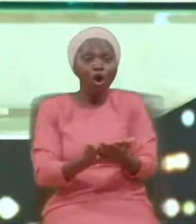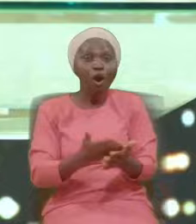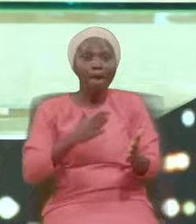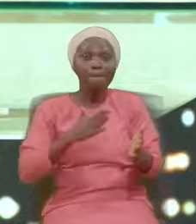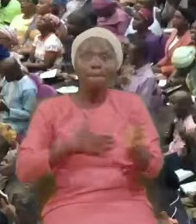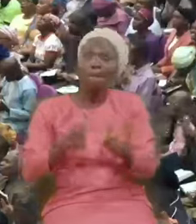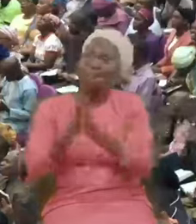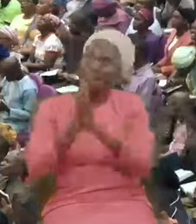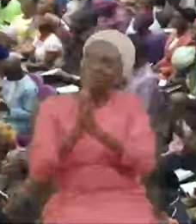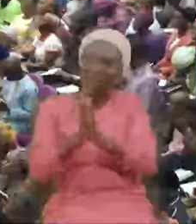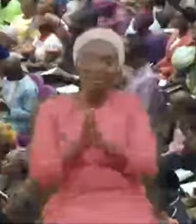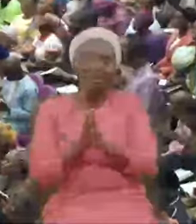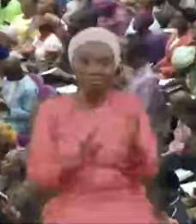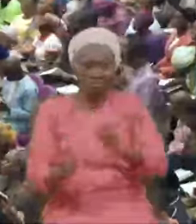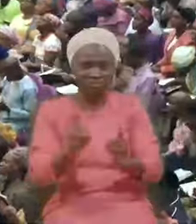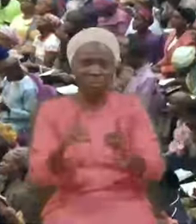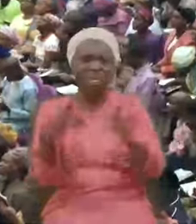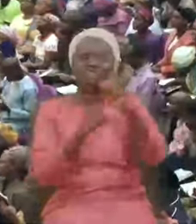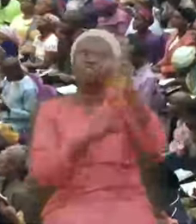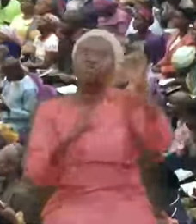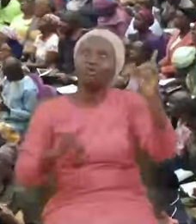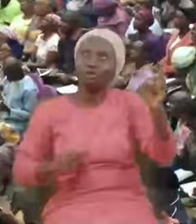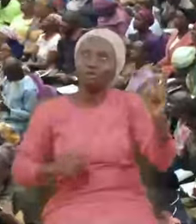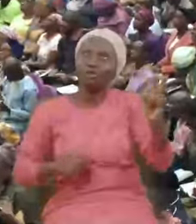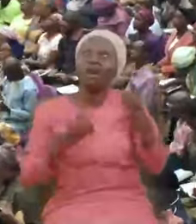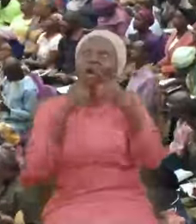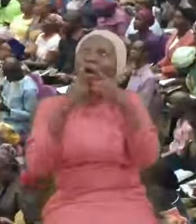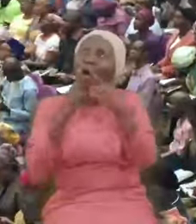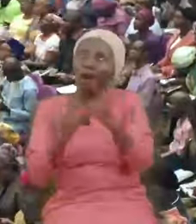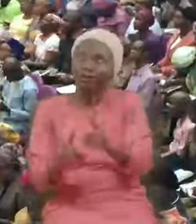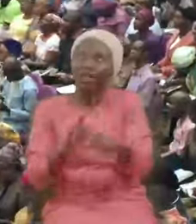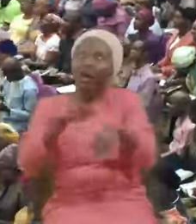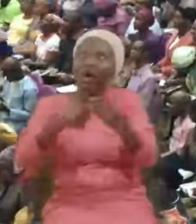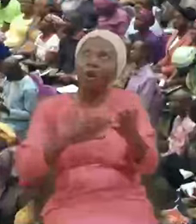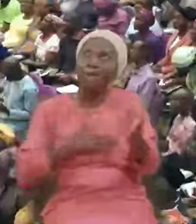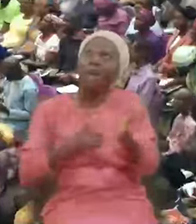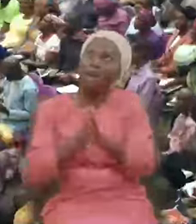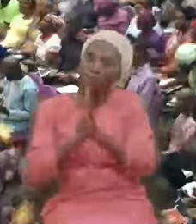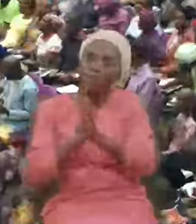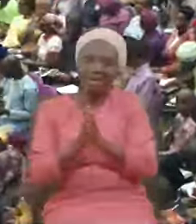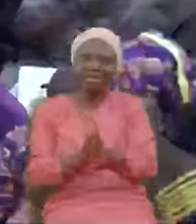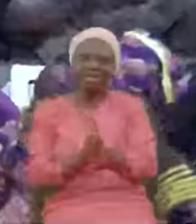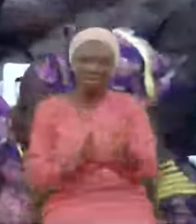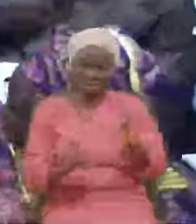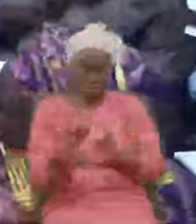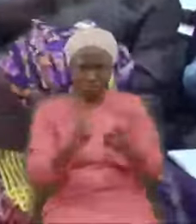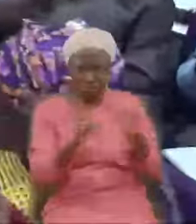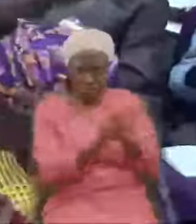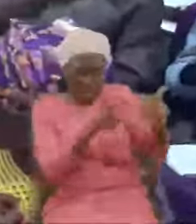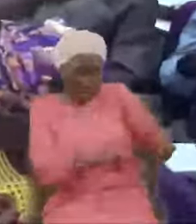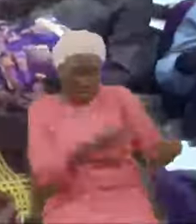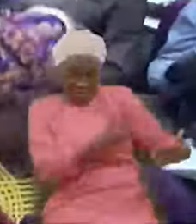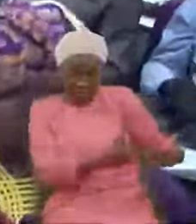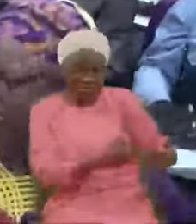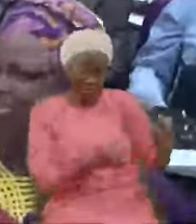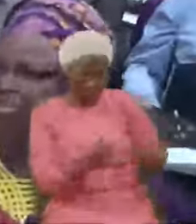dire. L'Éternel exaucera tous mes vœux. Regardez la personne à côté de vous et dites à la personne. L'Éternel